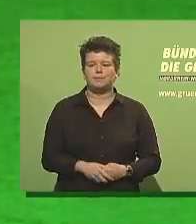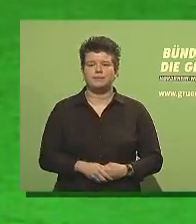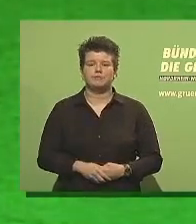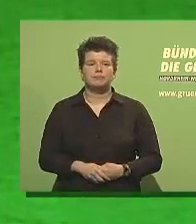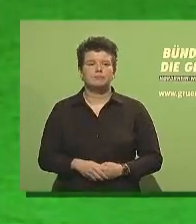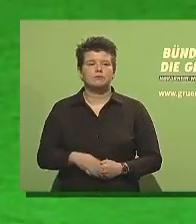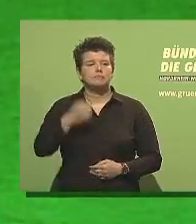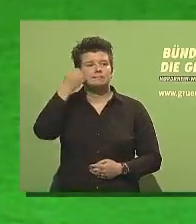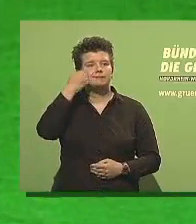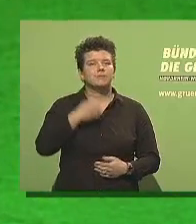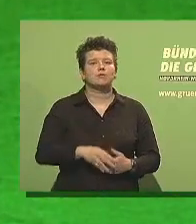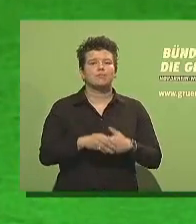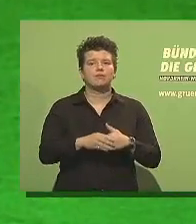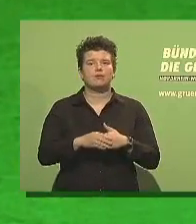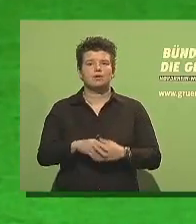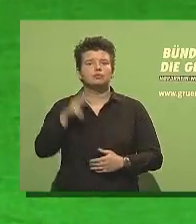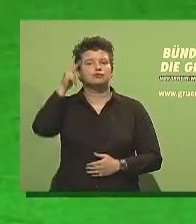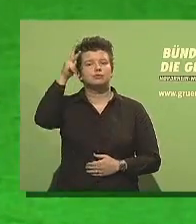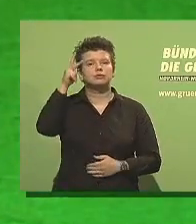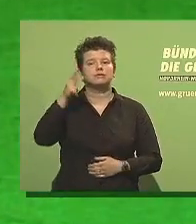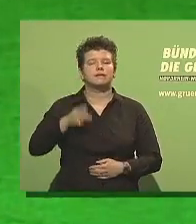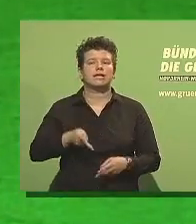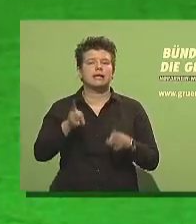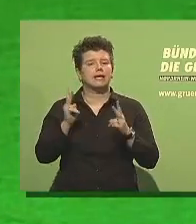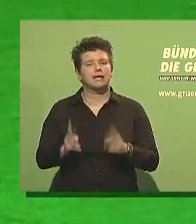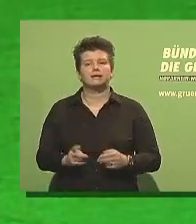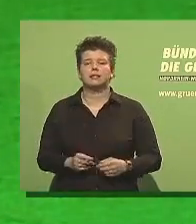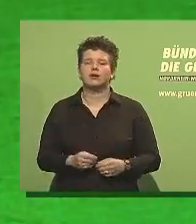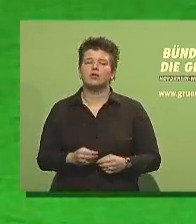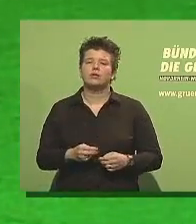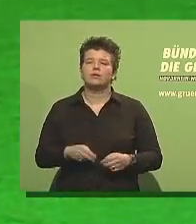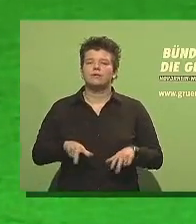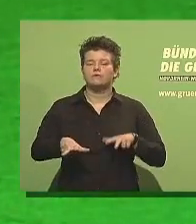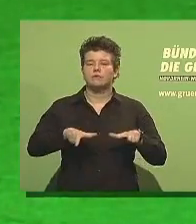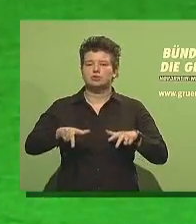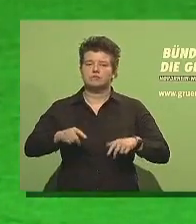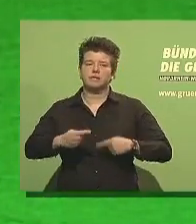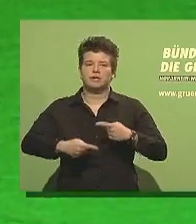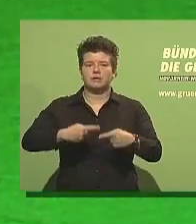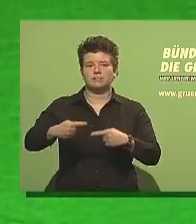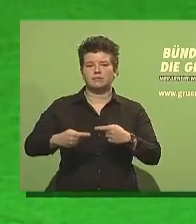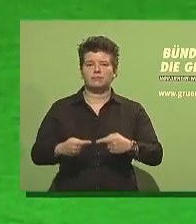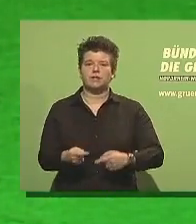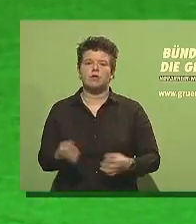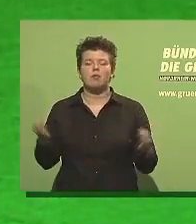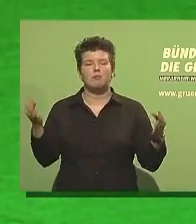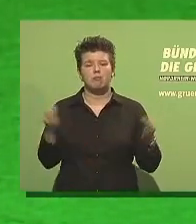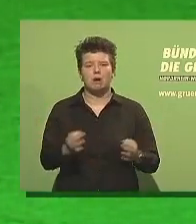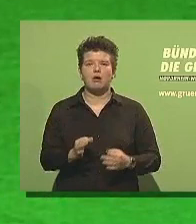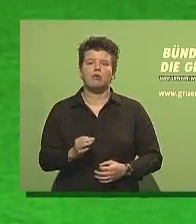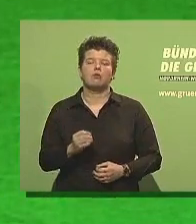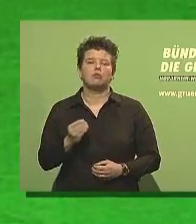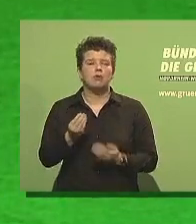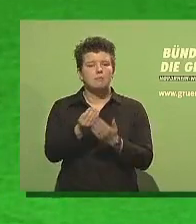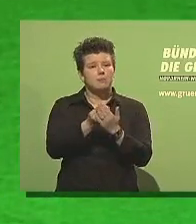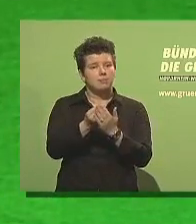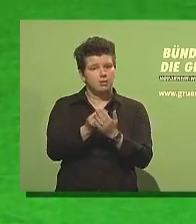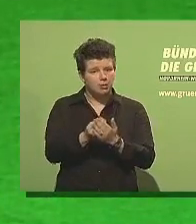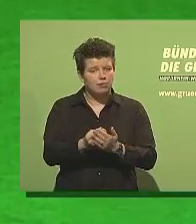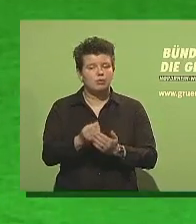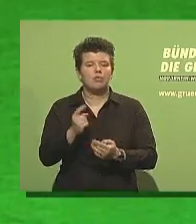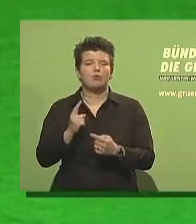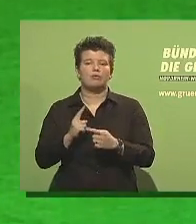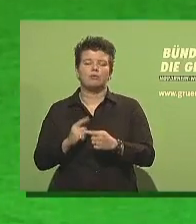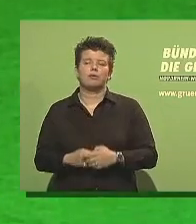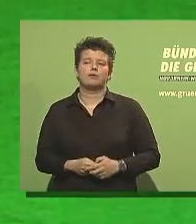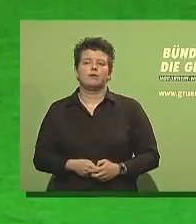Freunde, soziale Gerechtigkeit und wirtschaftliche Entwicklung sind ohne gute Bildung und Wissenschaft undenkbar. Für mich ist